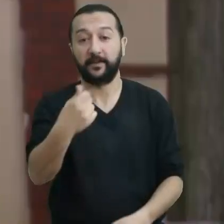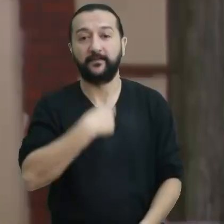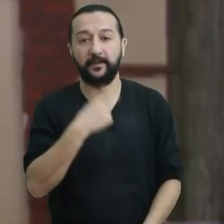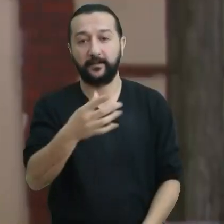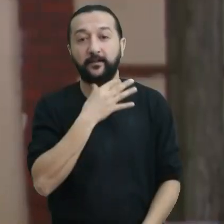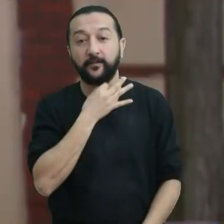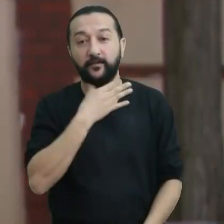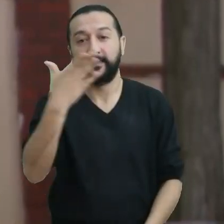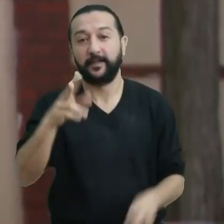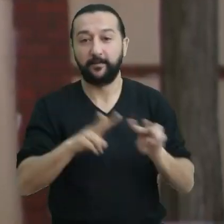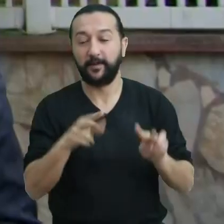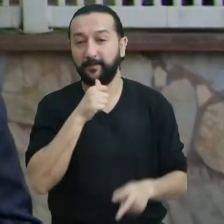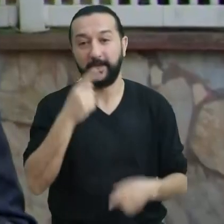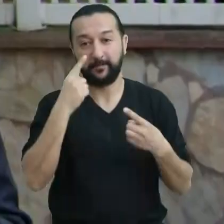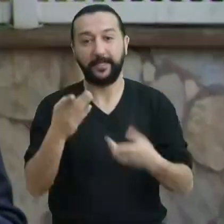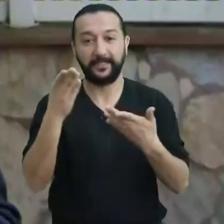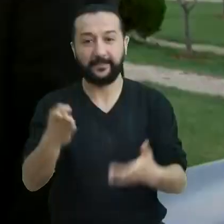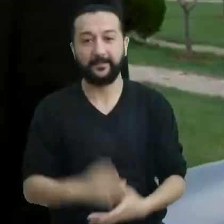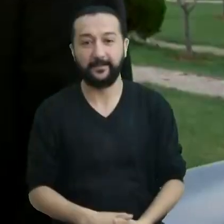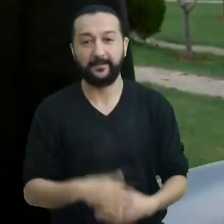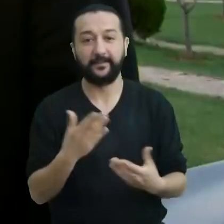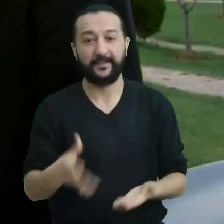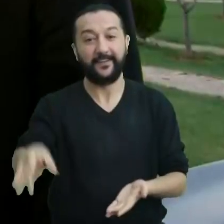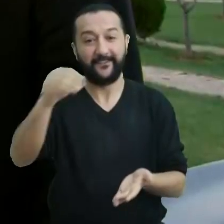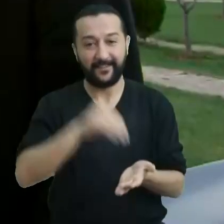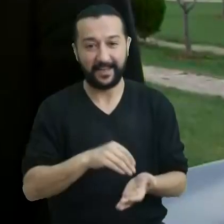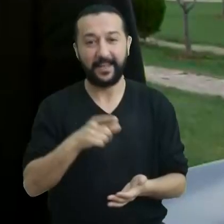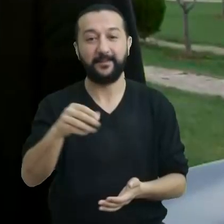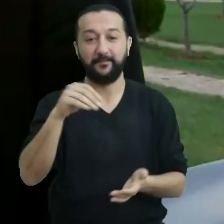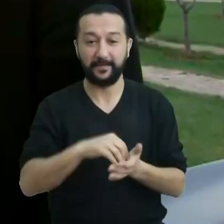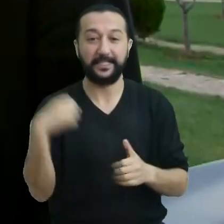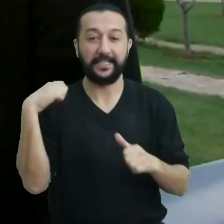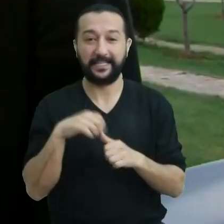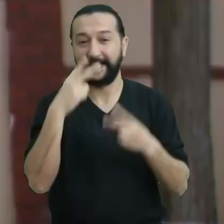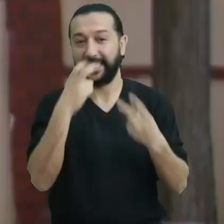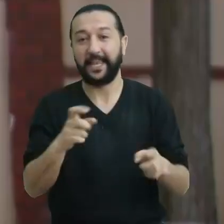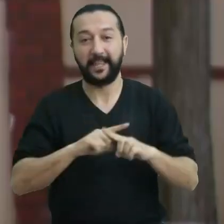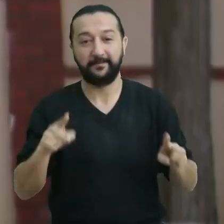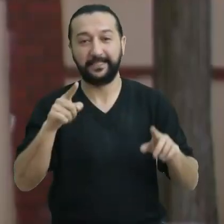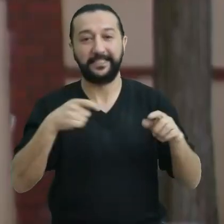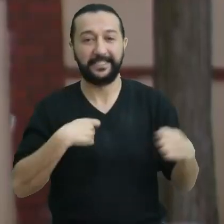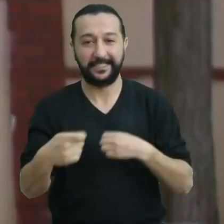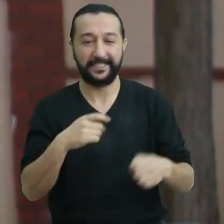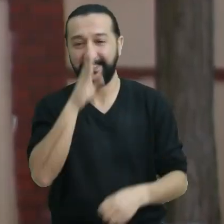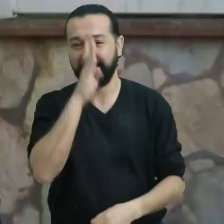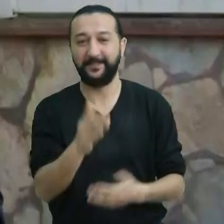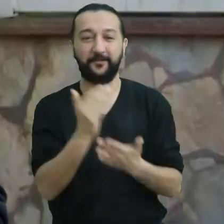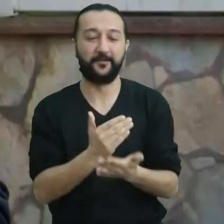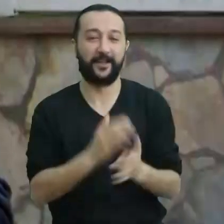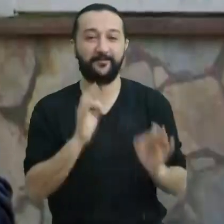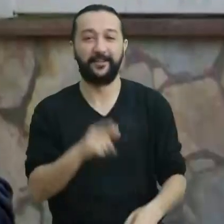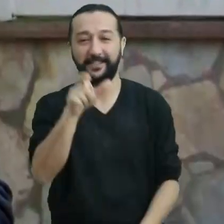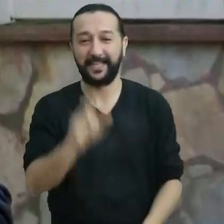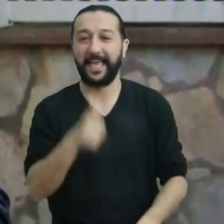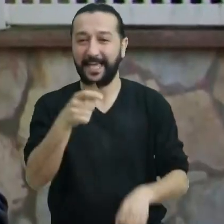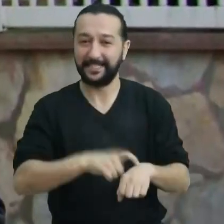ver. Lütfen Mehmet Bey'e bak. Pankart tutuyor. Yani verdiğiniz bahşişi geri alamazsınız. Şirket prensibi. Sizi